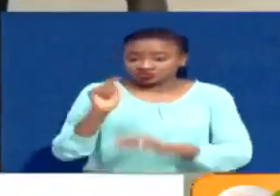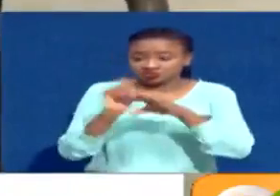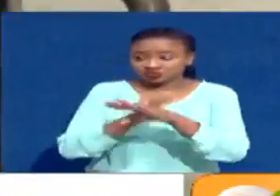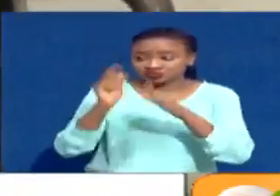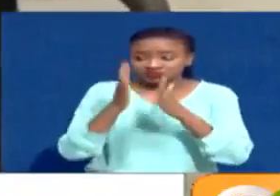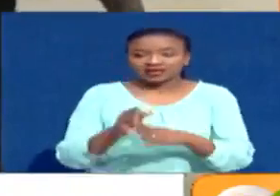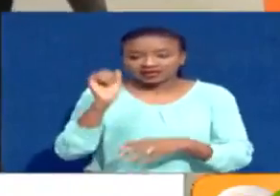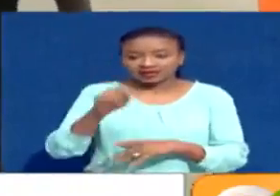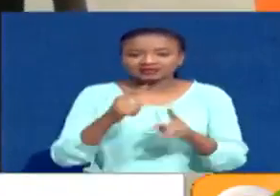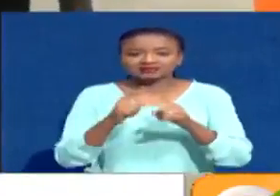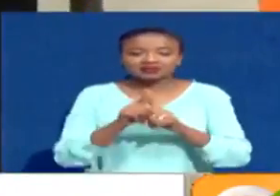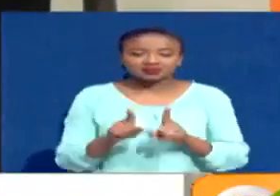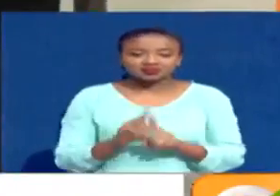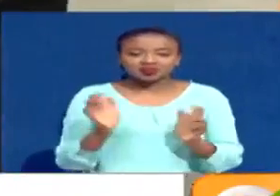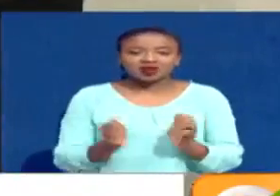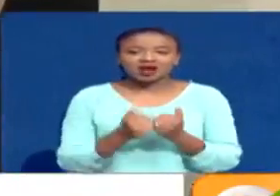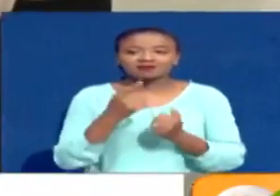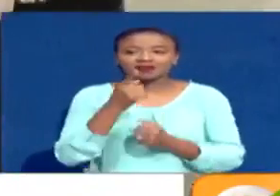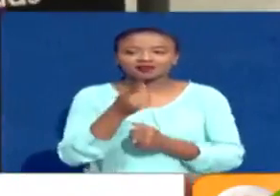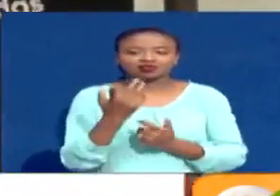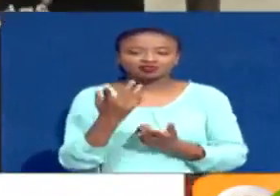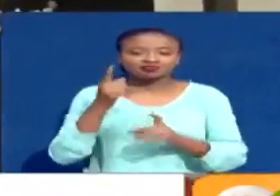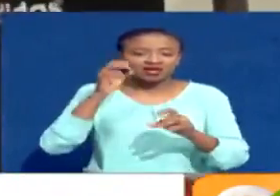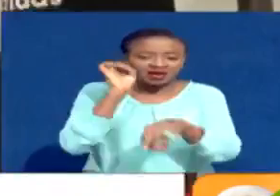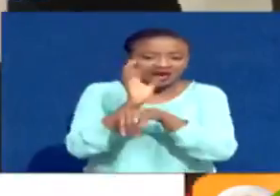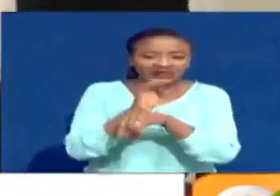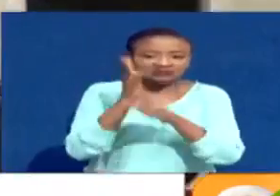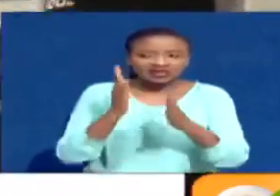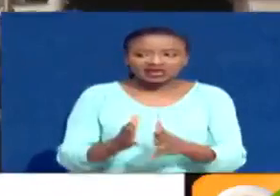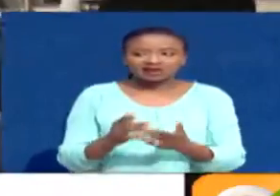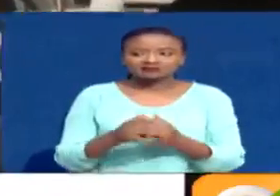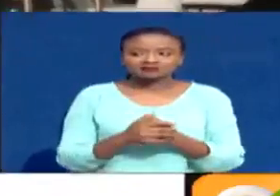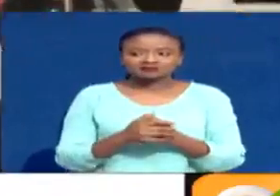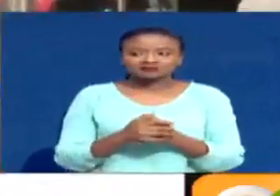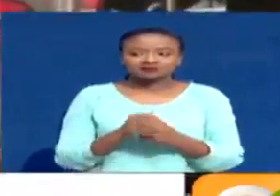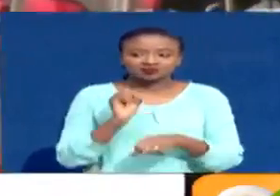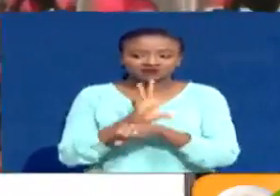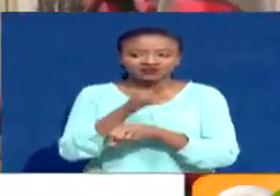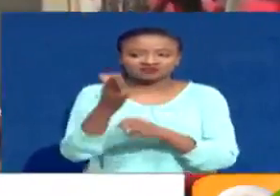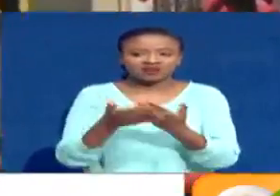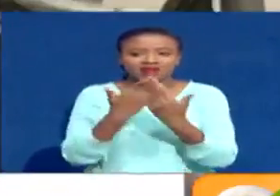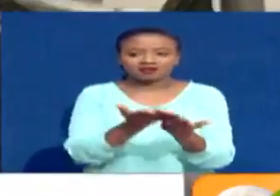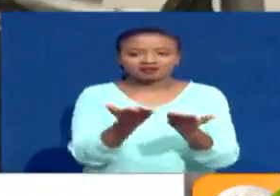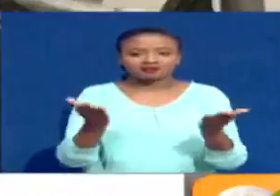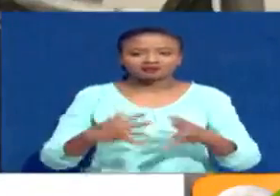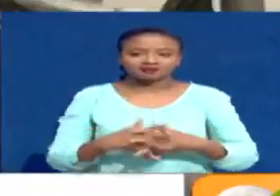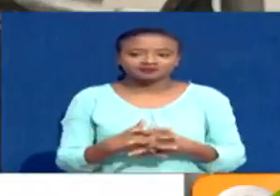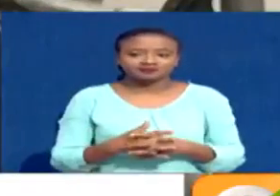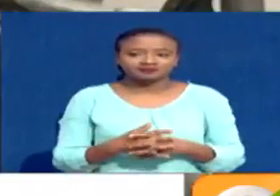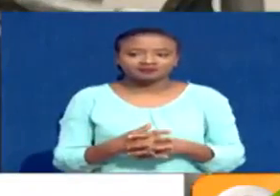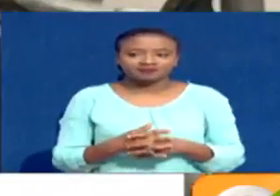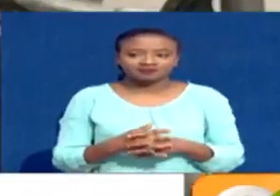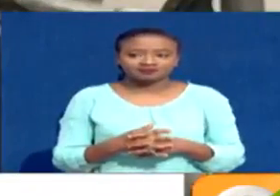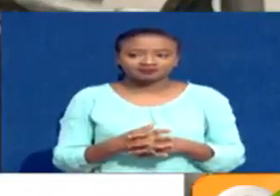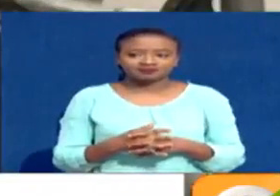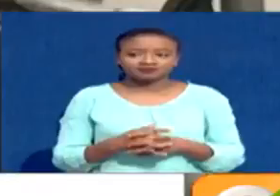unajipata unakuwa pia listener, unapata unakuwa pia psychologist like una advice where possible. It's helping sana because